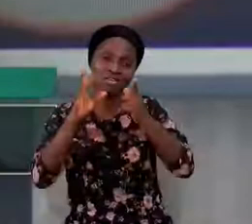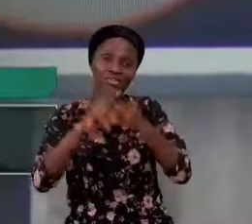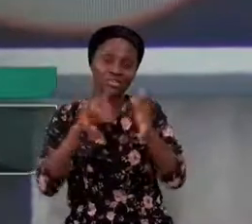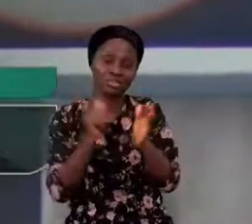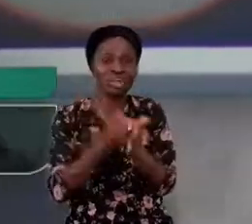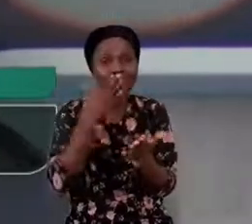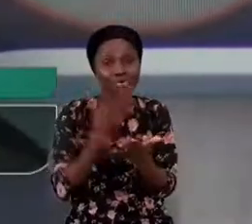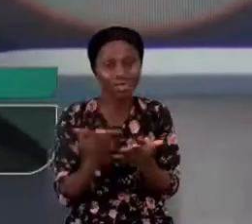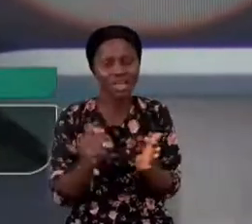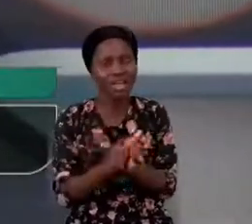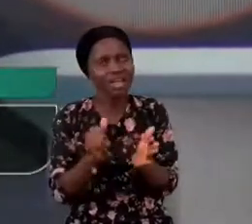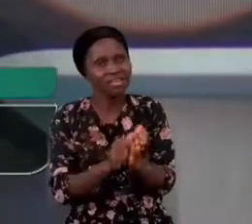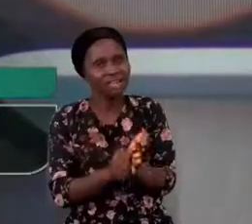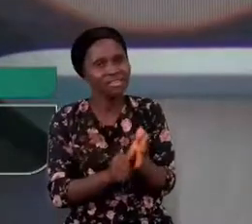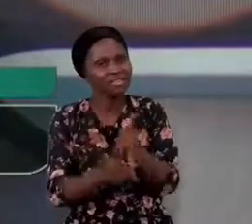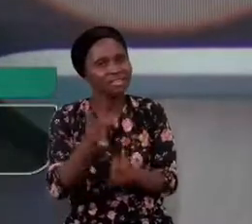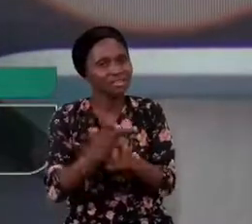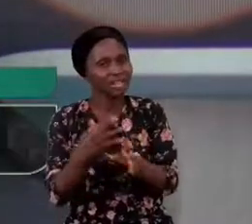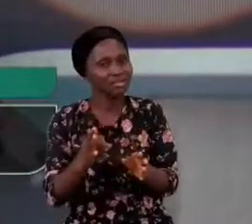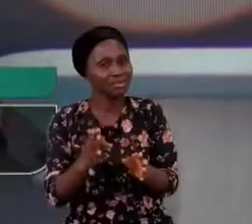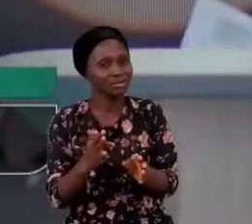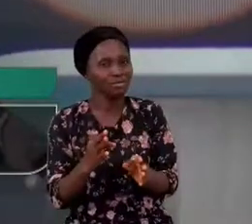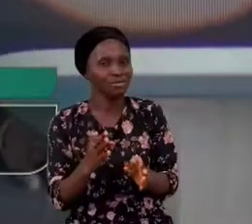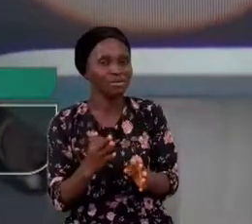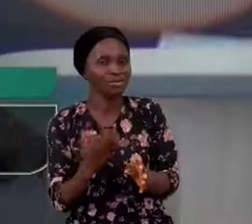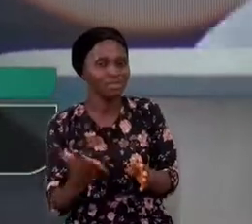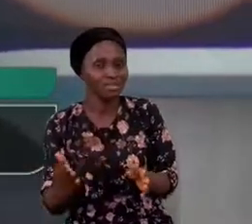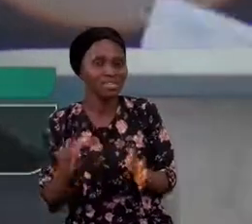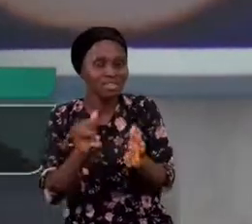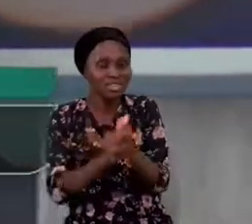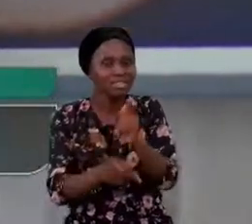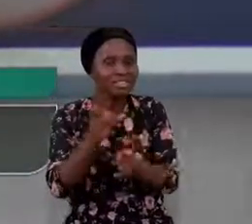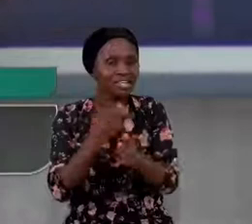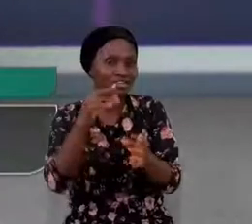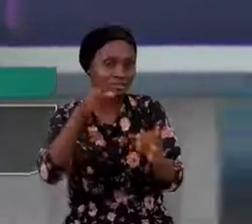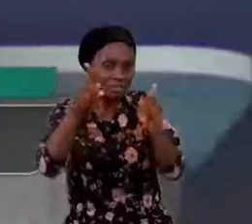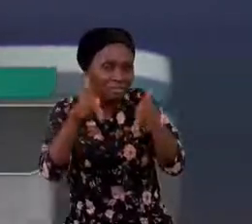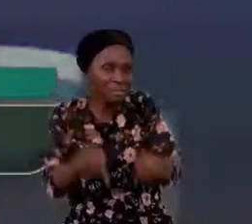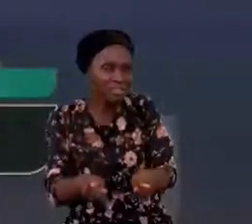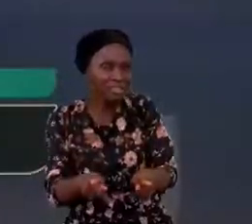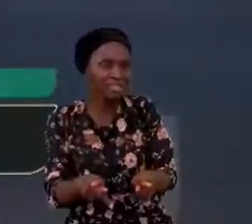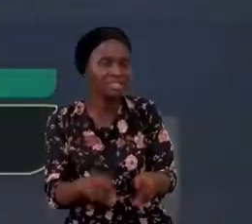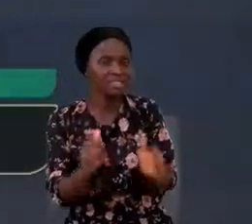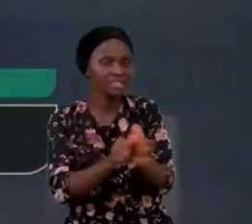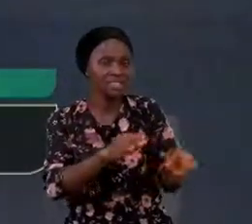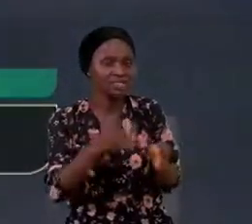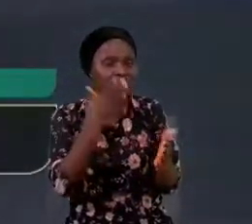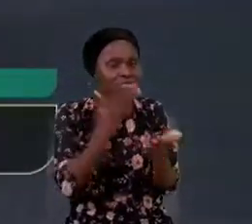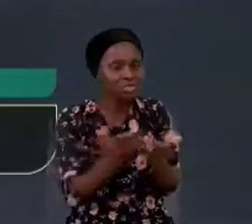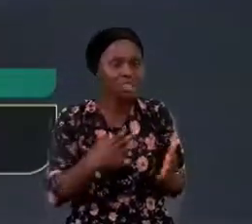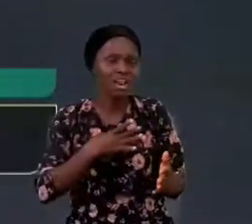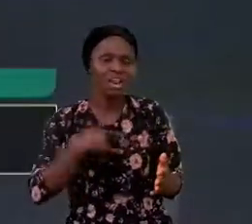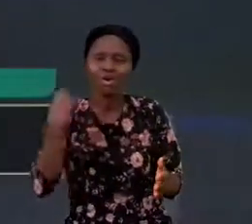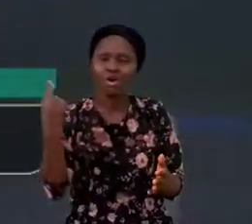ce type de fille, ce type de jeune adulte. Parce qu'il cède pour d'autres quand ils entendent quelque